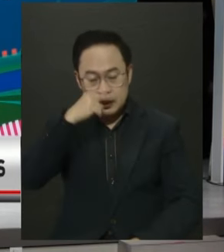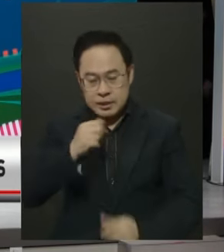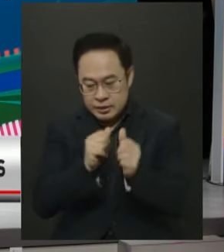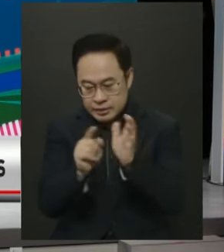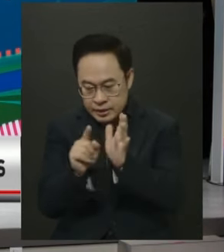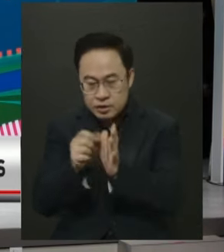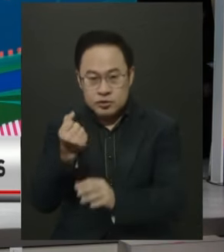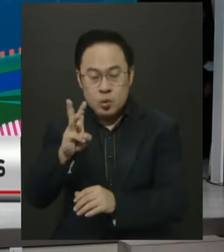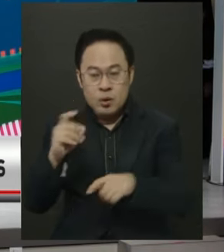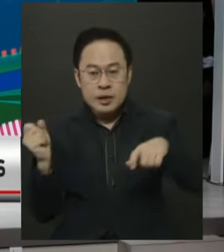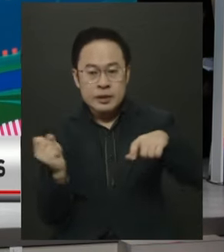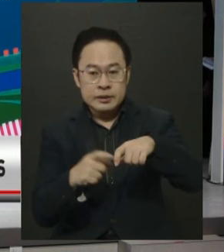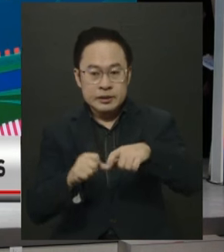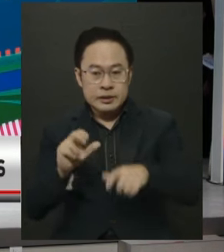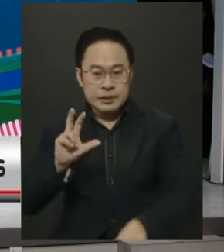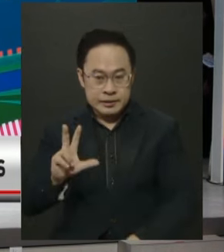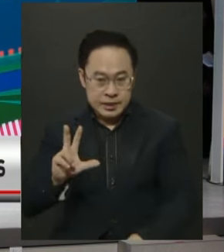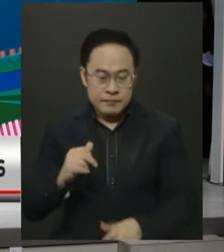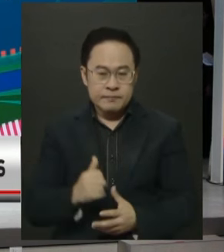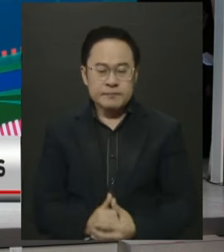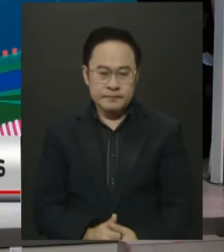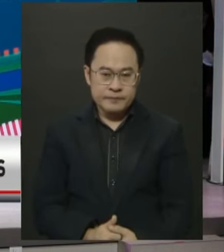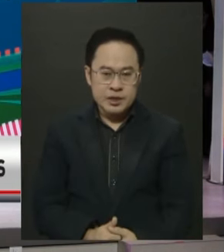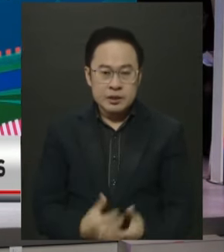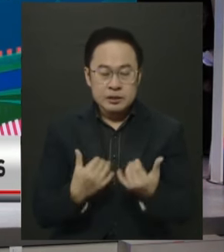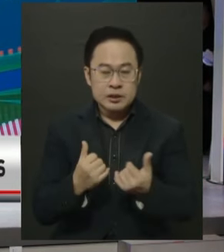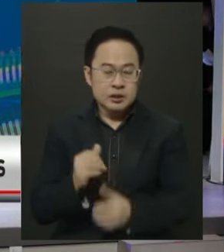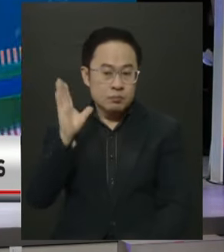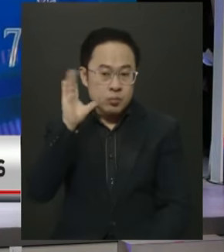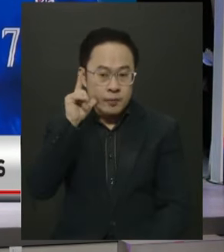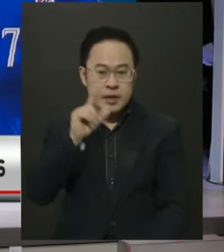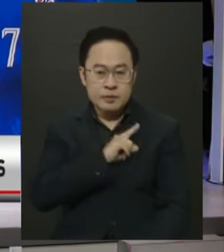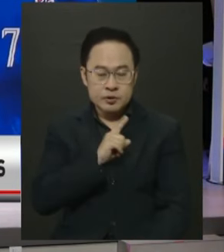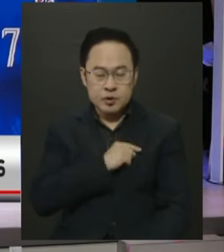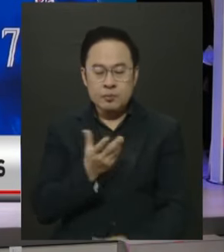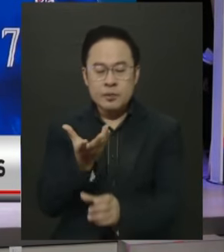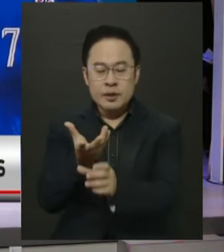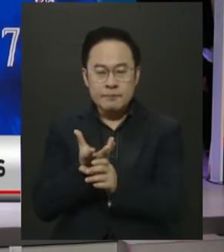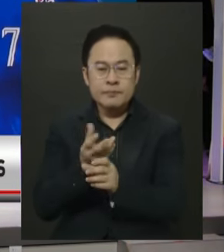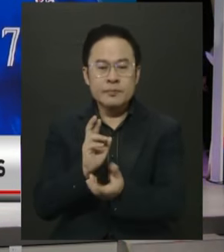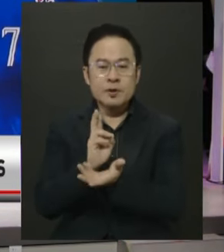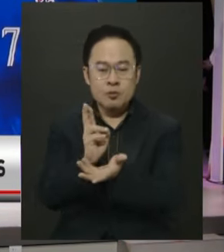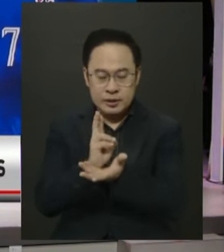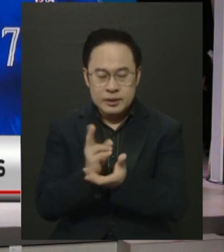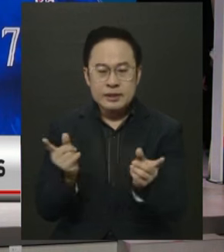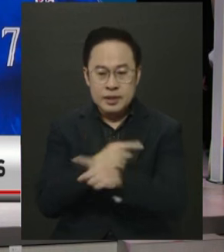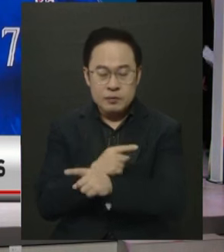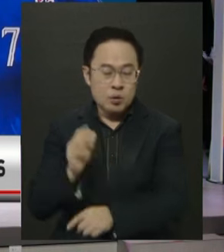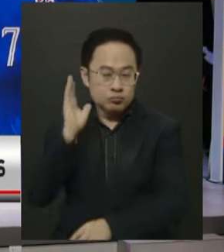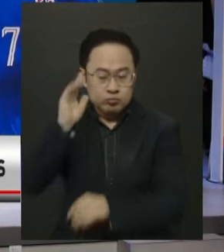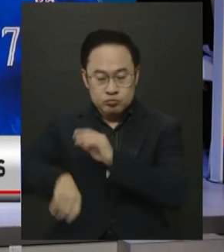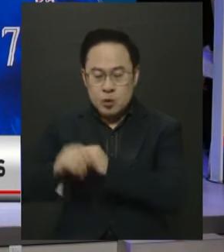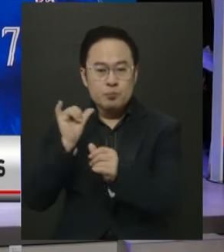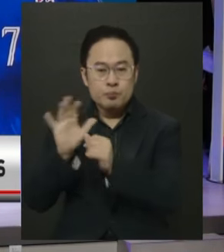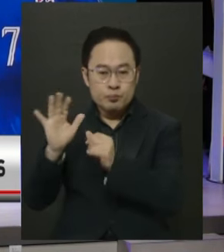16 นัดยิไป 3 ประตูโดยงานนี้มีคุพ่อและคณแม่ของเช็คเป็นตัวแนใการรับรงวัน